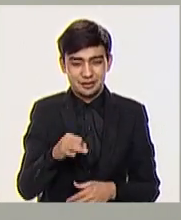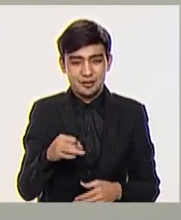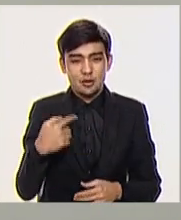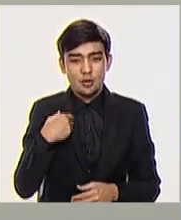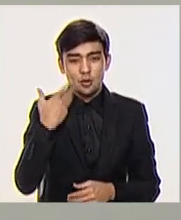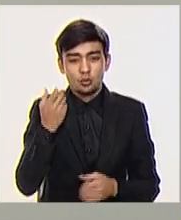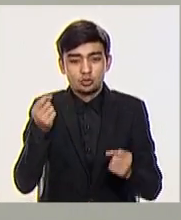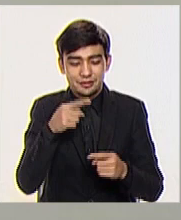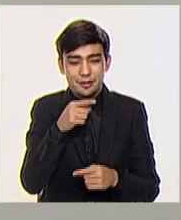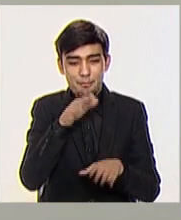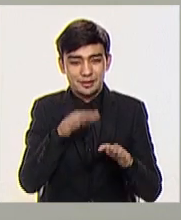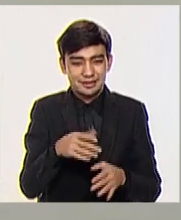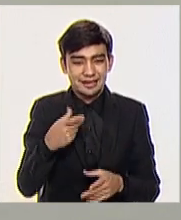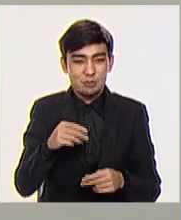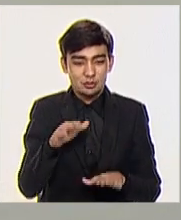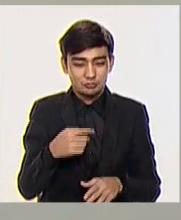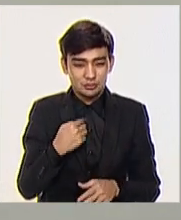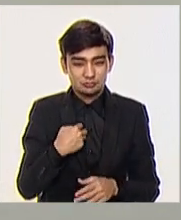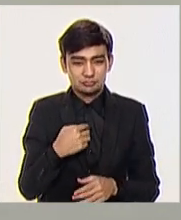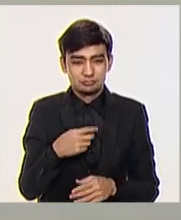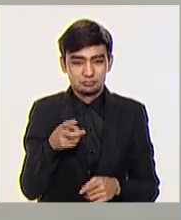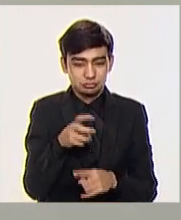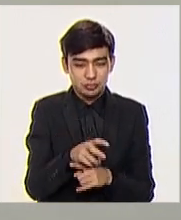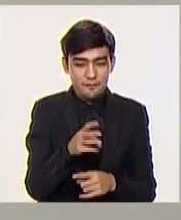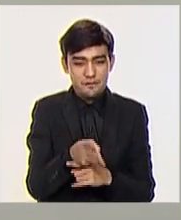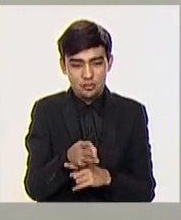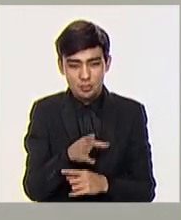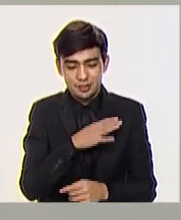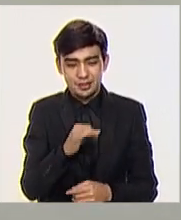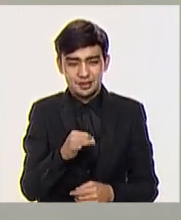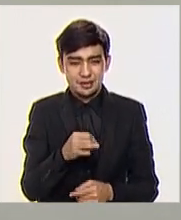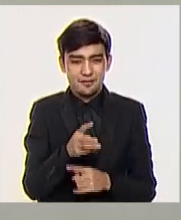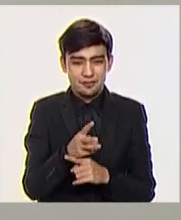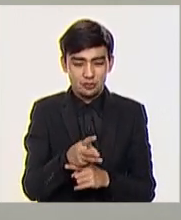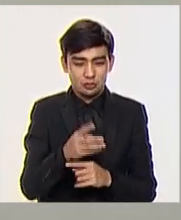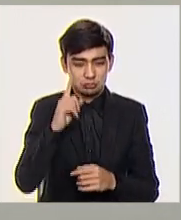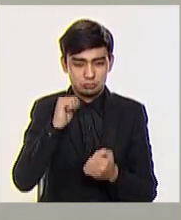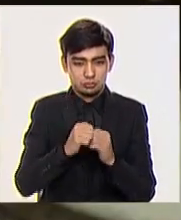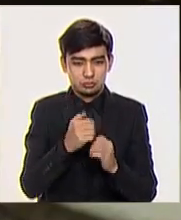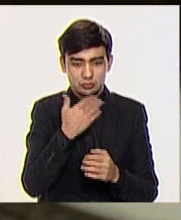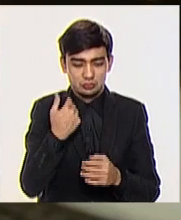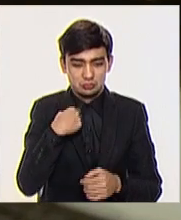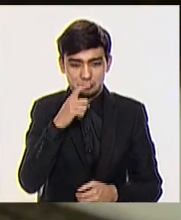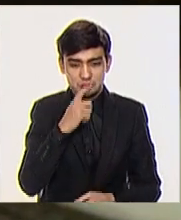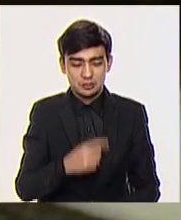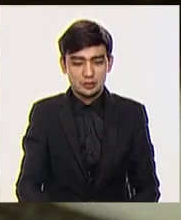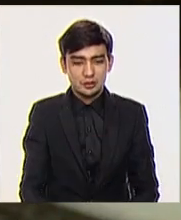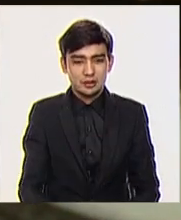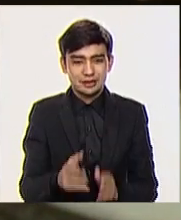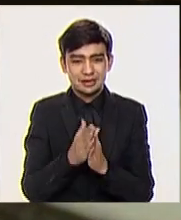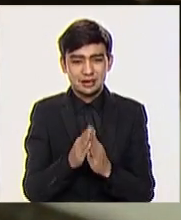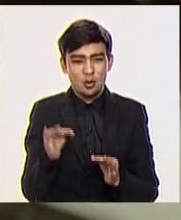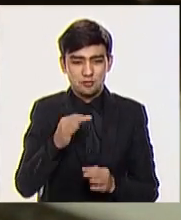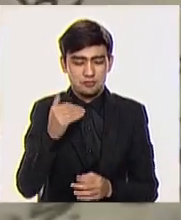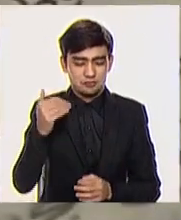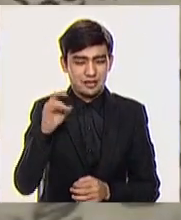этом, я пошел на место захоронения, начал снимать увиденное на видео, но записи почему-то не сохранились. Предполагается, что книги